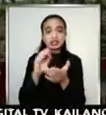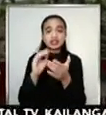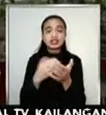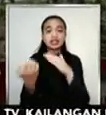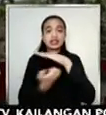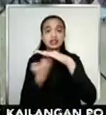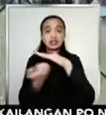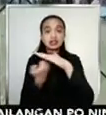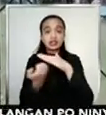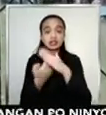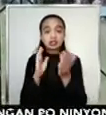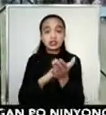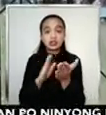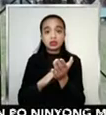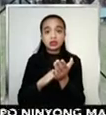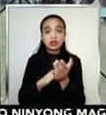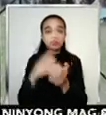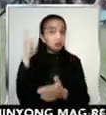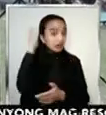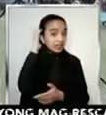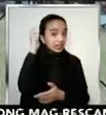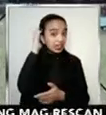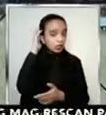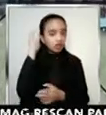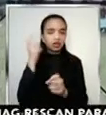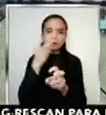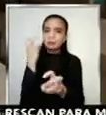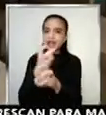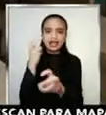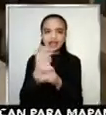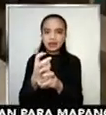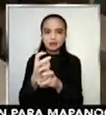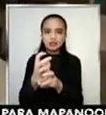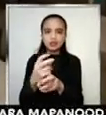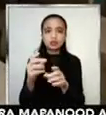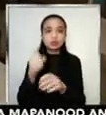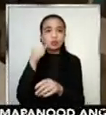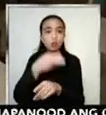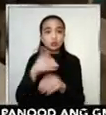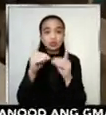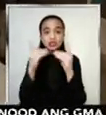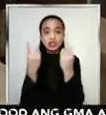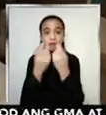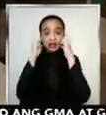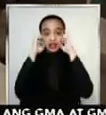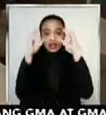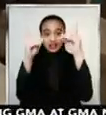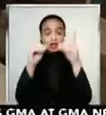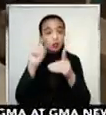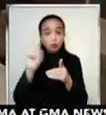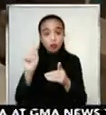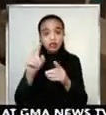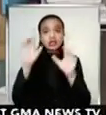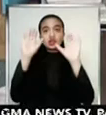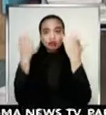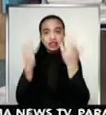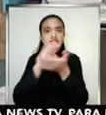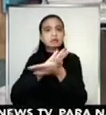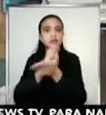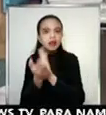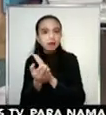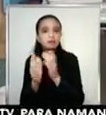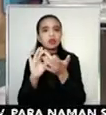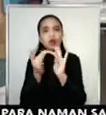sa bayan ng Upisa, Maguindanao, tiyak mahihirapan sa panukala ng DepEd na gawing online ang mga klase dahil sa banta ng